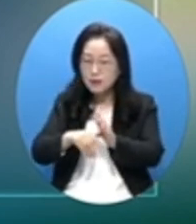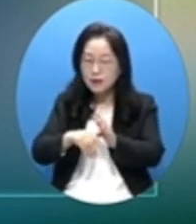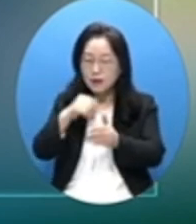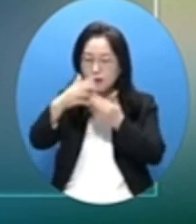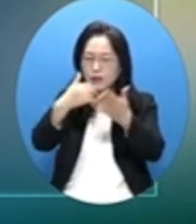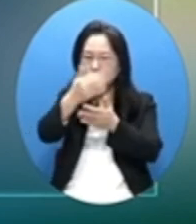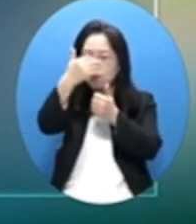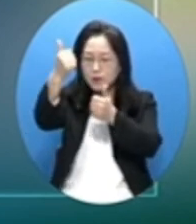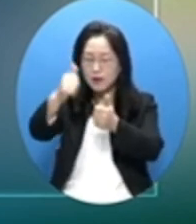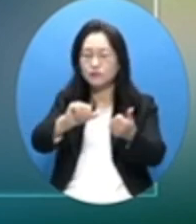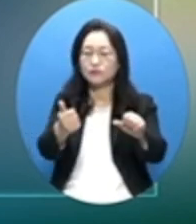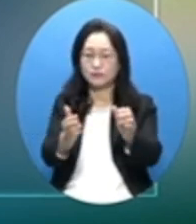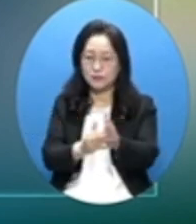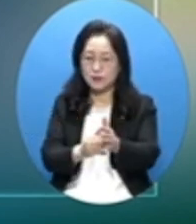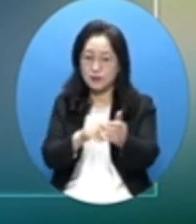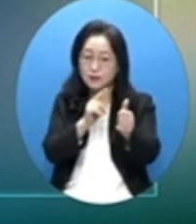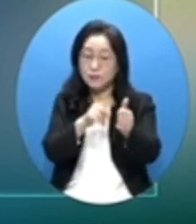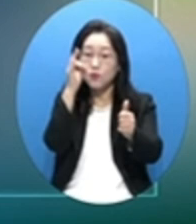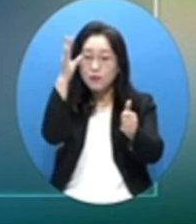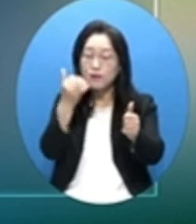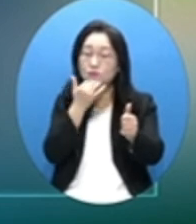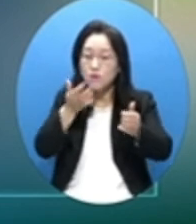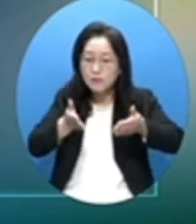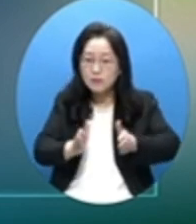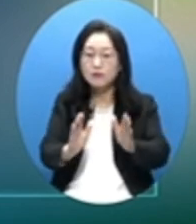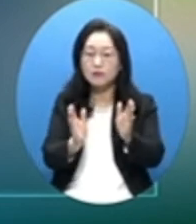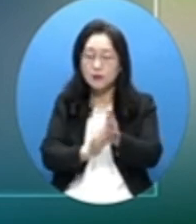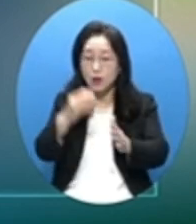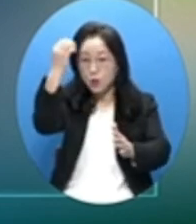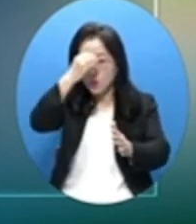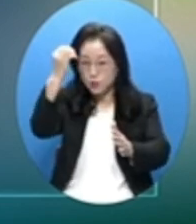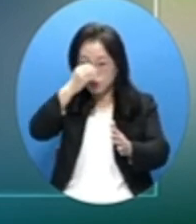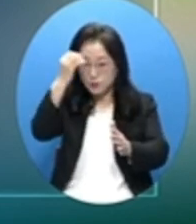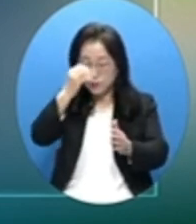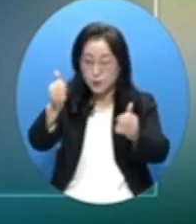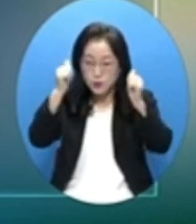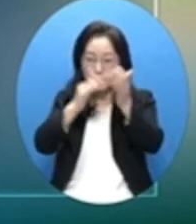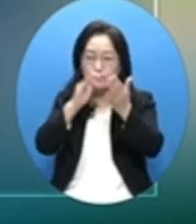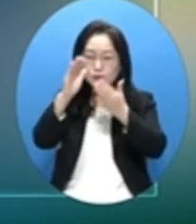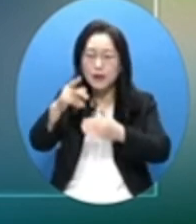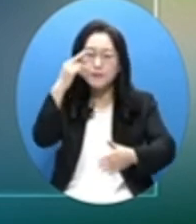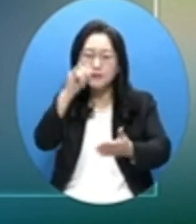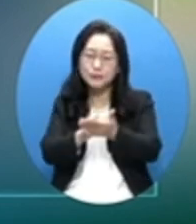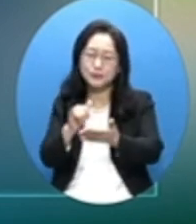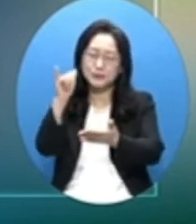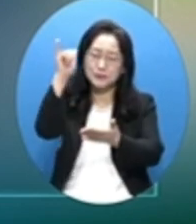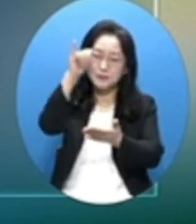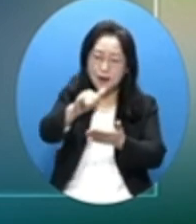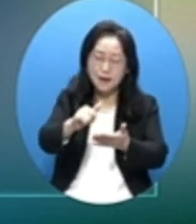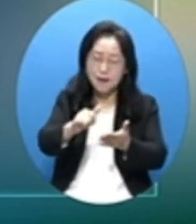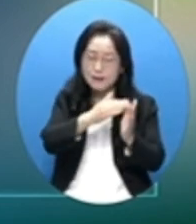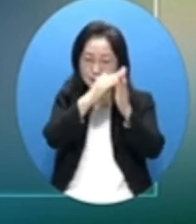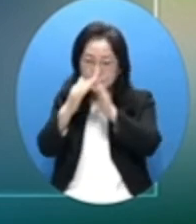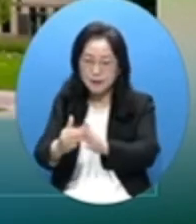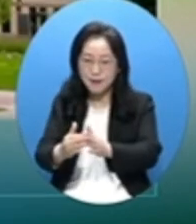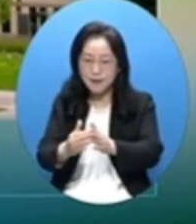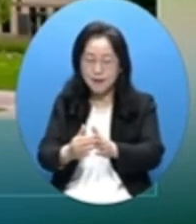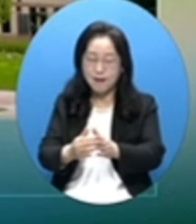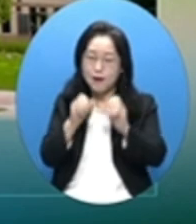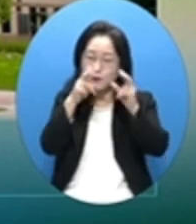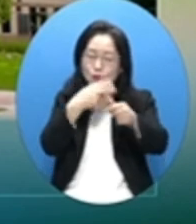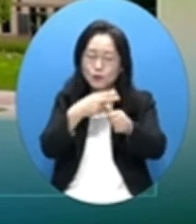그는 고등학교 졸업하고 난 다음 미국으로 이민을 갔습니다 선교사를 꿈꾸면서 미국 에브리 칼리지를